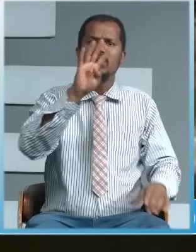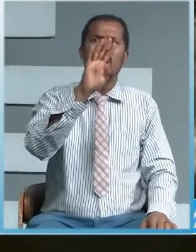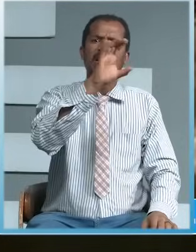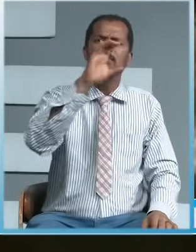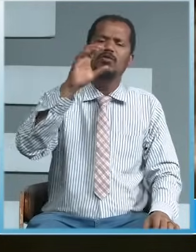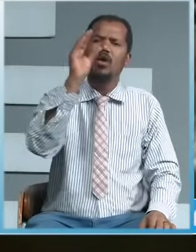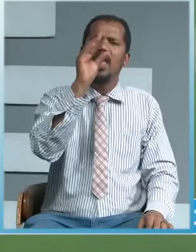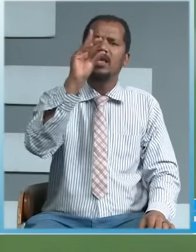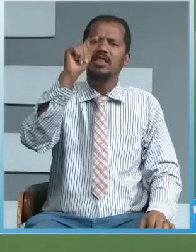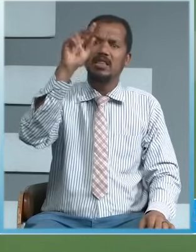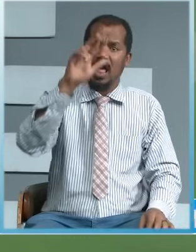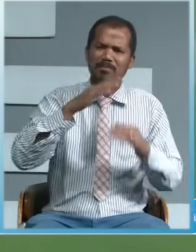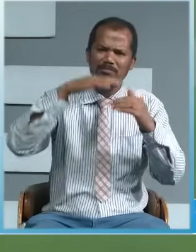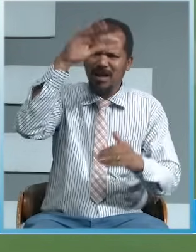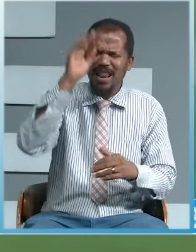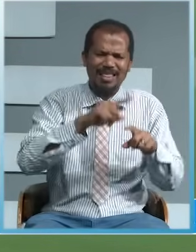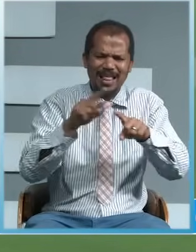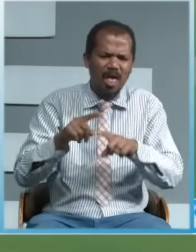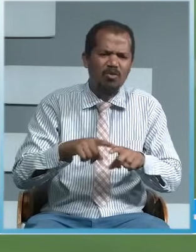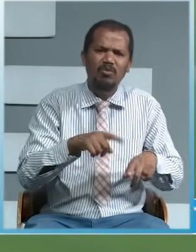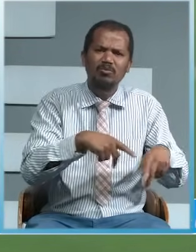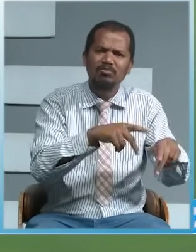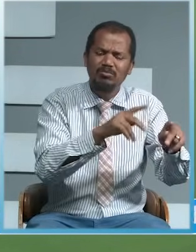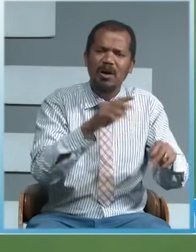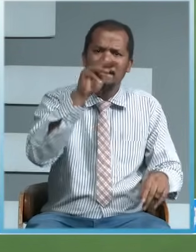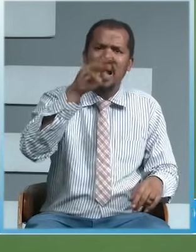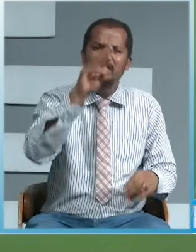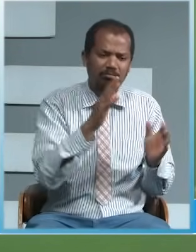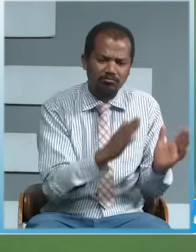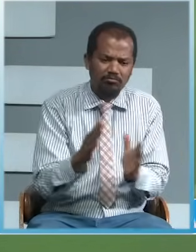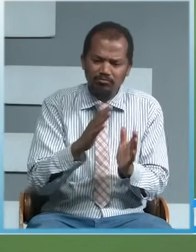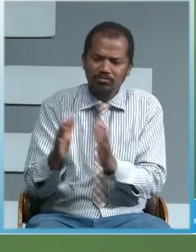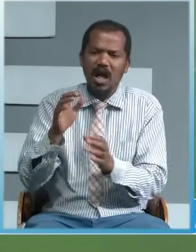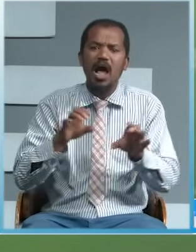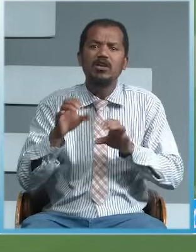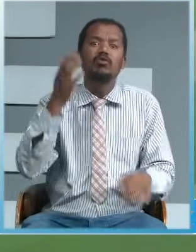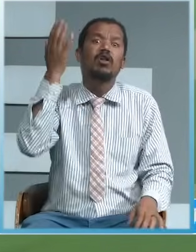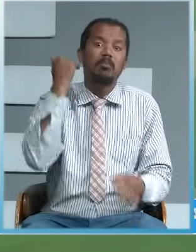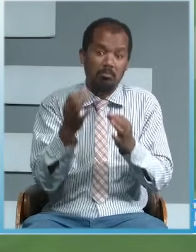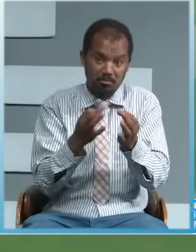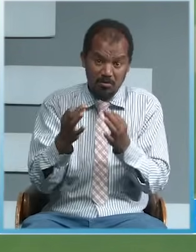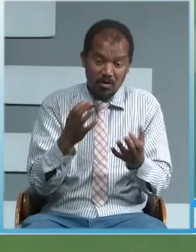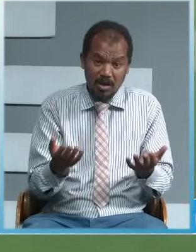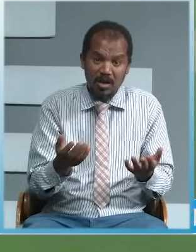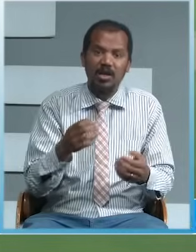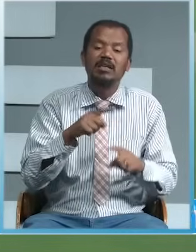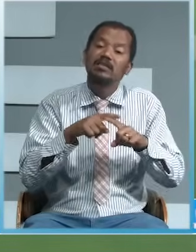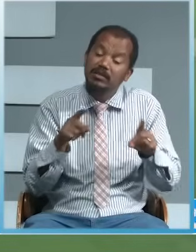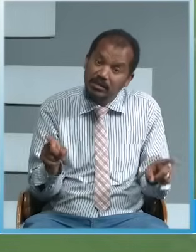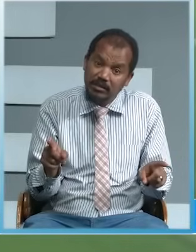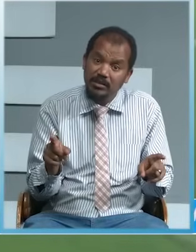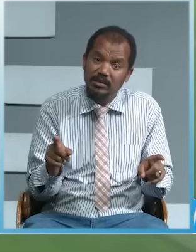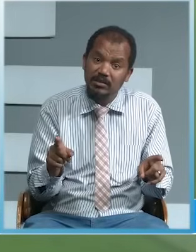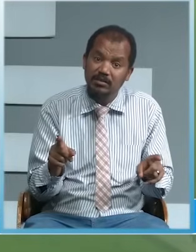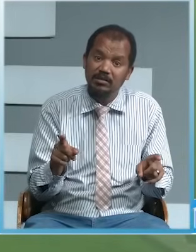አደሮች ከ400 ሄክታር መሬት በላይ የተለያዩ ሰብልና አትክልት የማሳ ዝግጅት አድርገው እንደነበር የገለጹት ከንቲባው